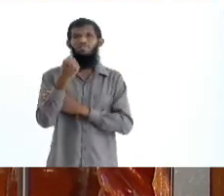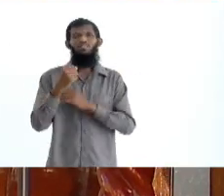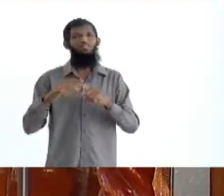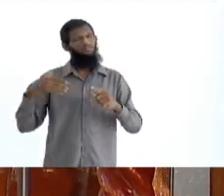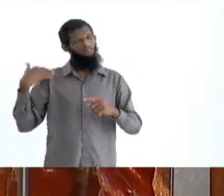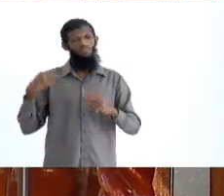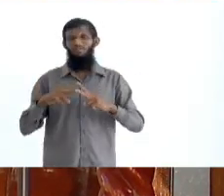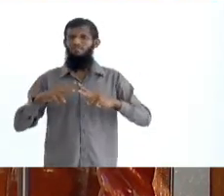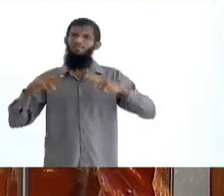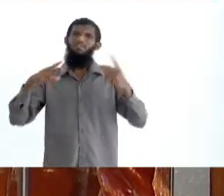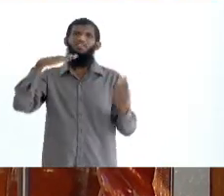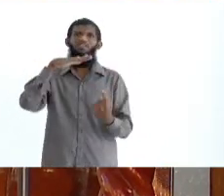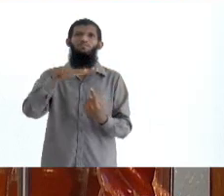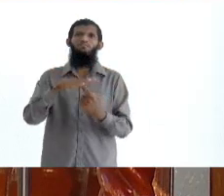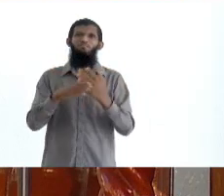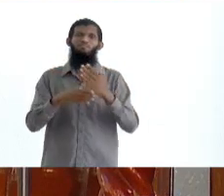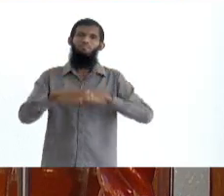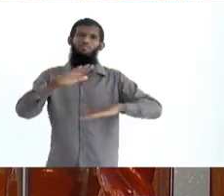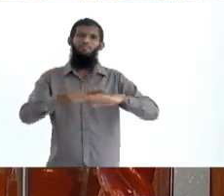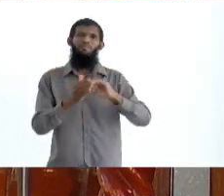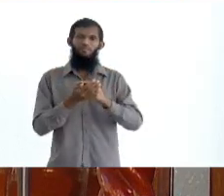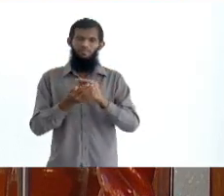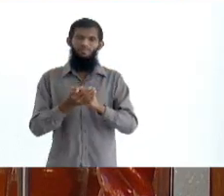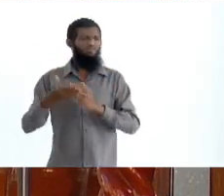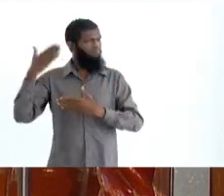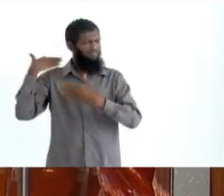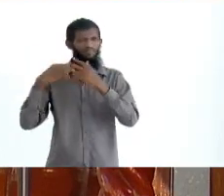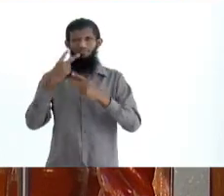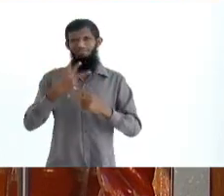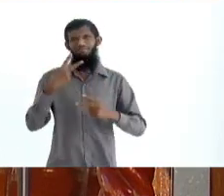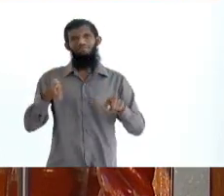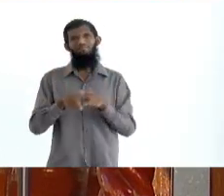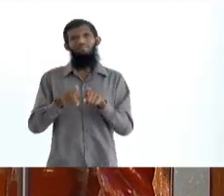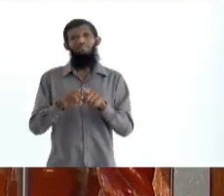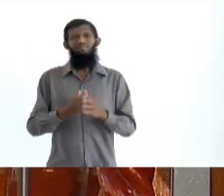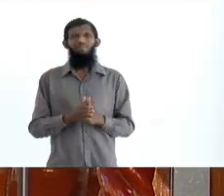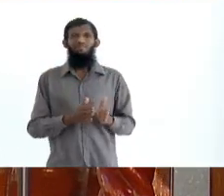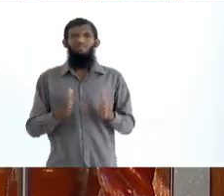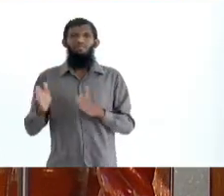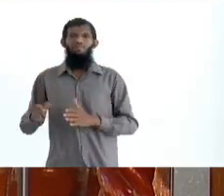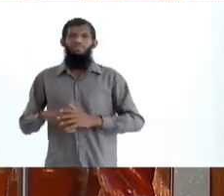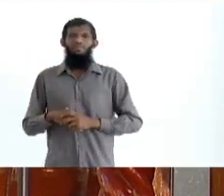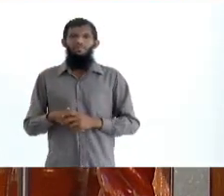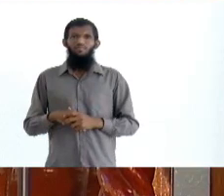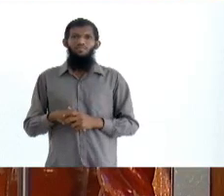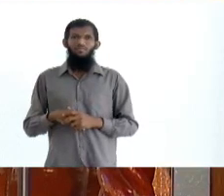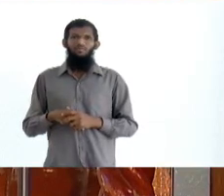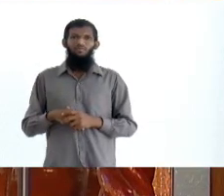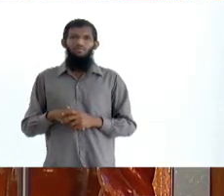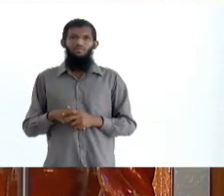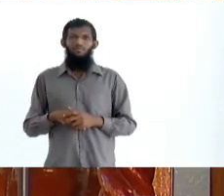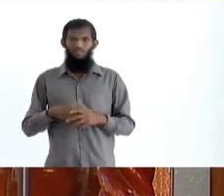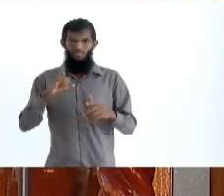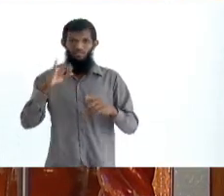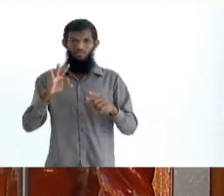daure. Muslim akunne. İslami akidaa mativeri ahlak ege